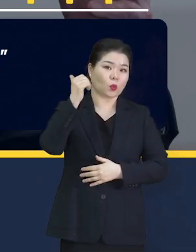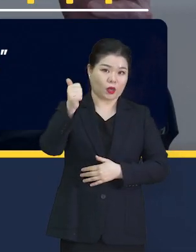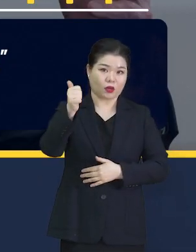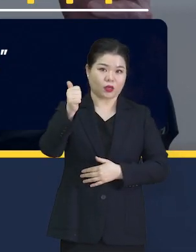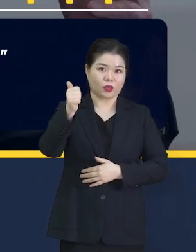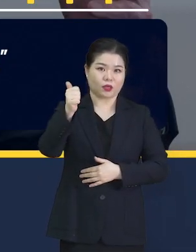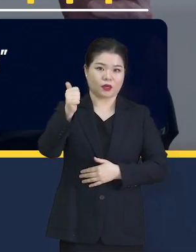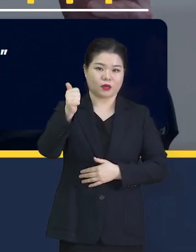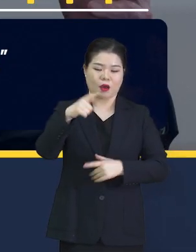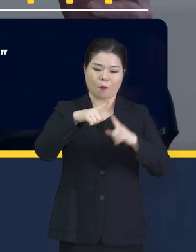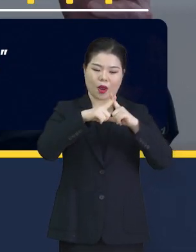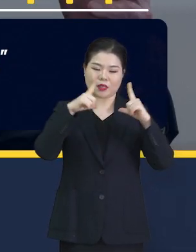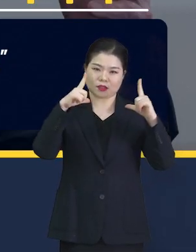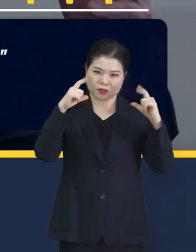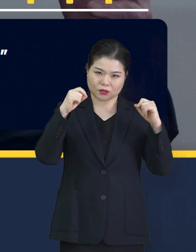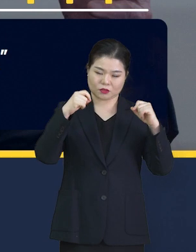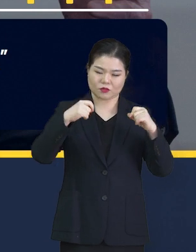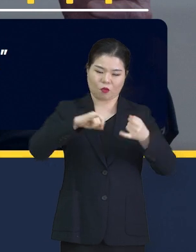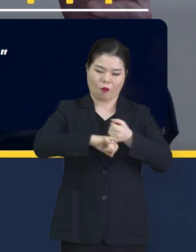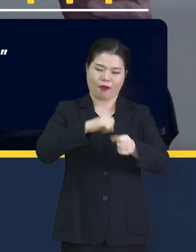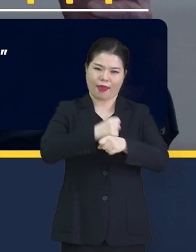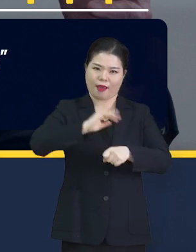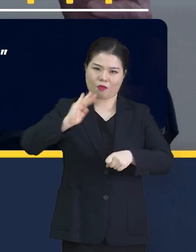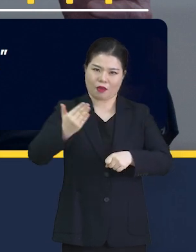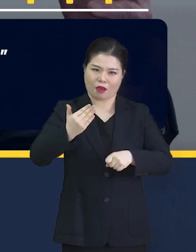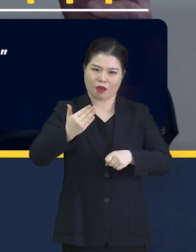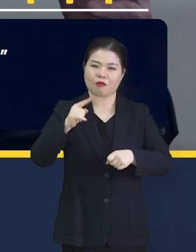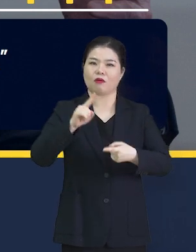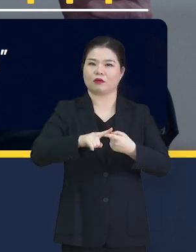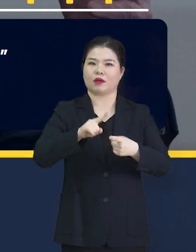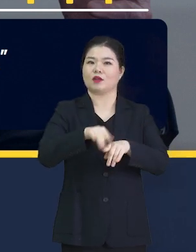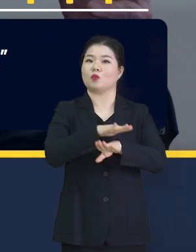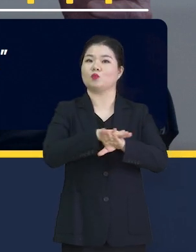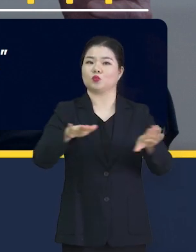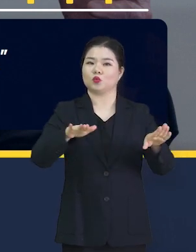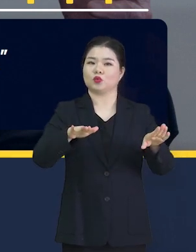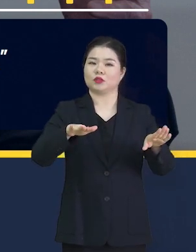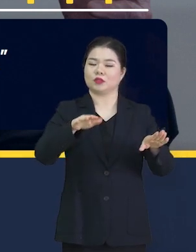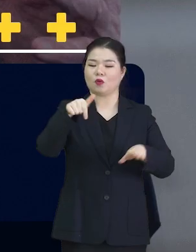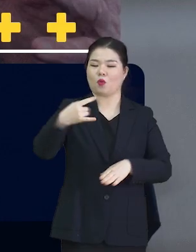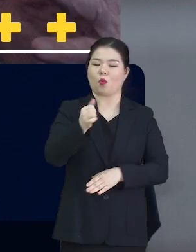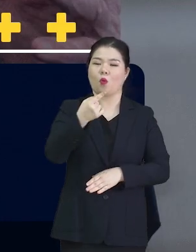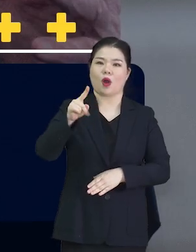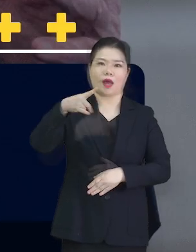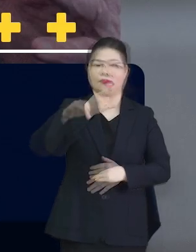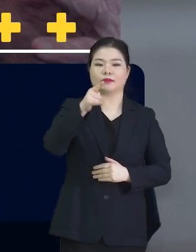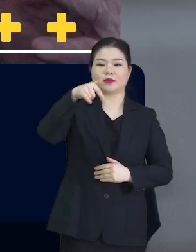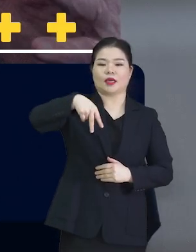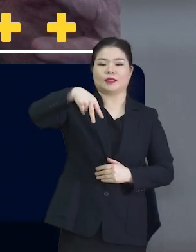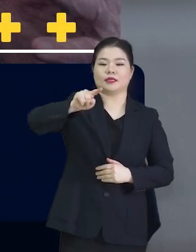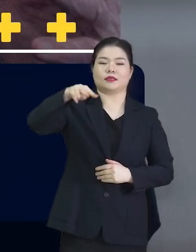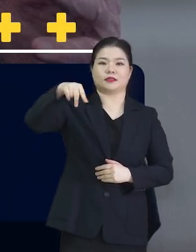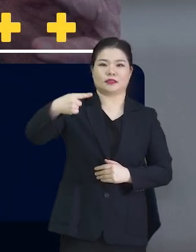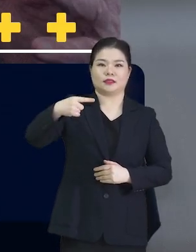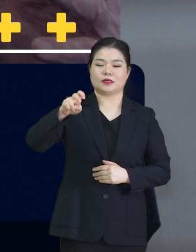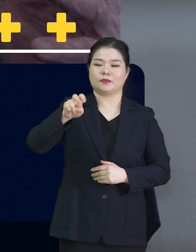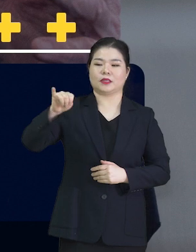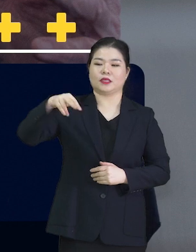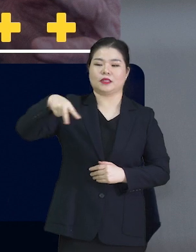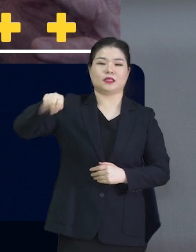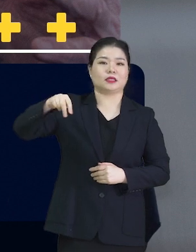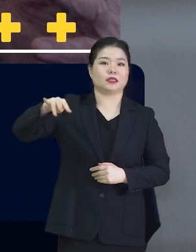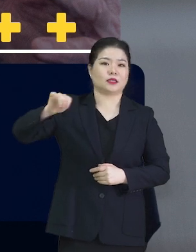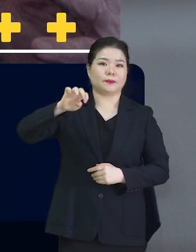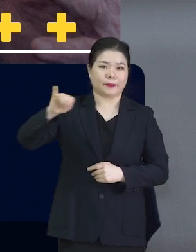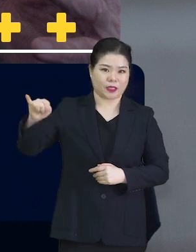미국 대통령이 마스크 착용 의무화를 해제한 공화당 소속 텍사스 미시시피 주지사에